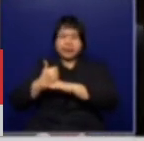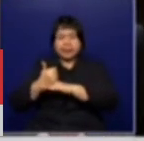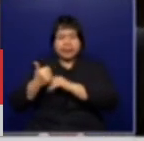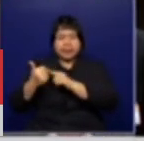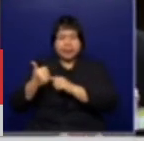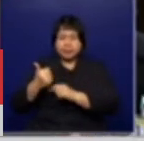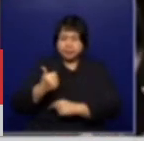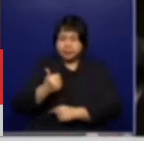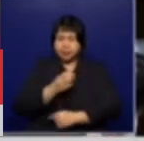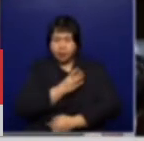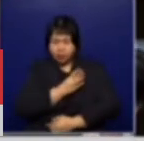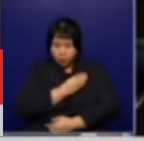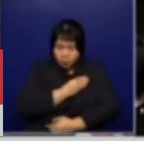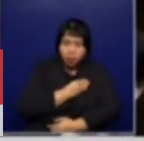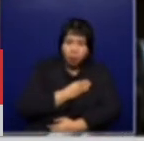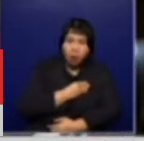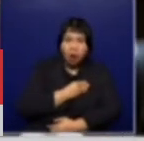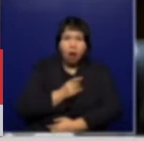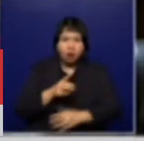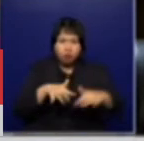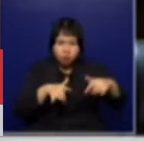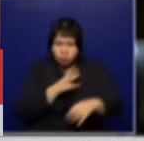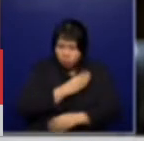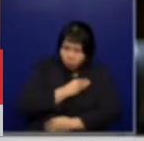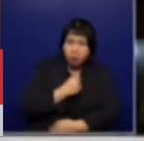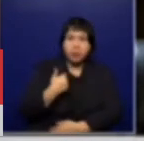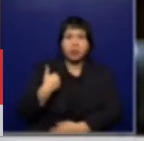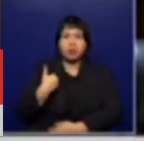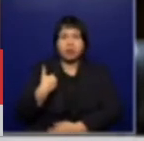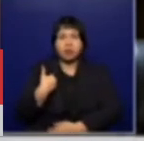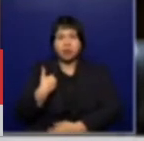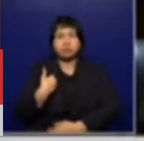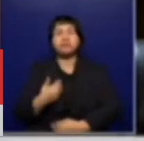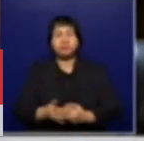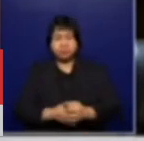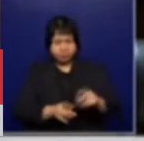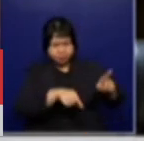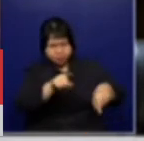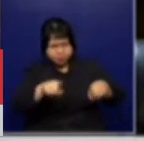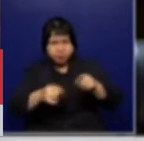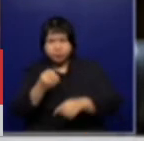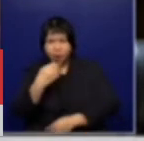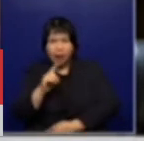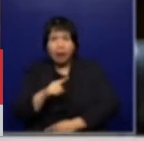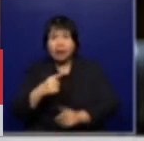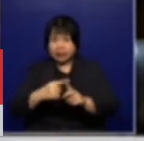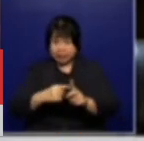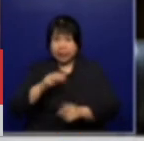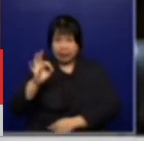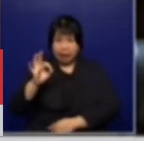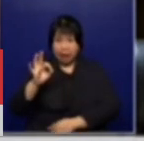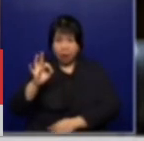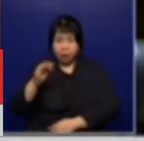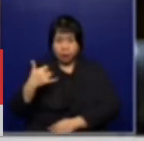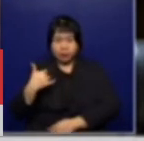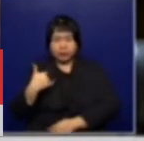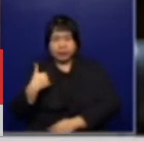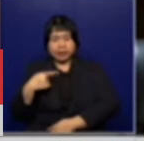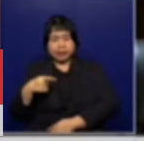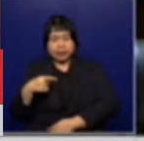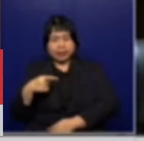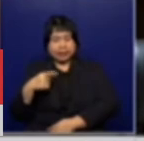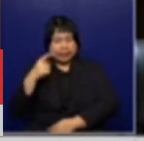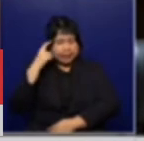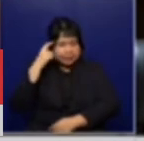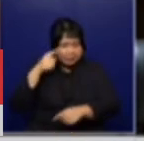หวาดกลัวให้กับประชาชนหลายคนบอกค่ะว่าเดือนกันยายนนี้ได้กลิ่นอายของรัฐประห